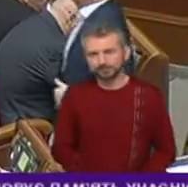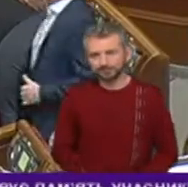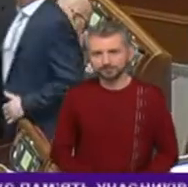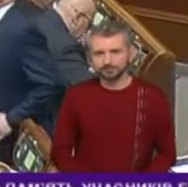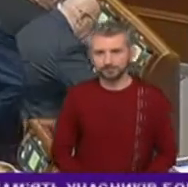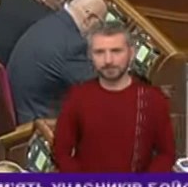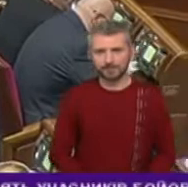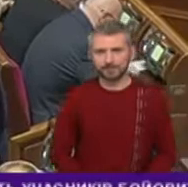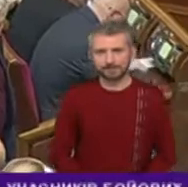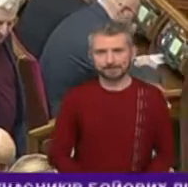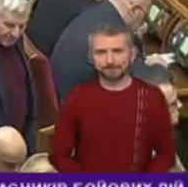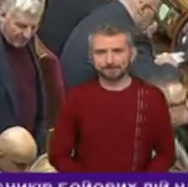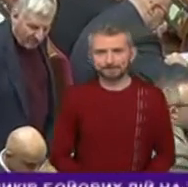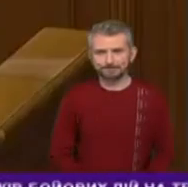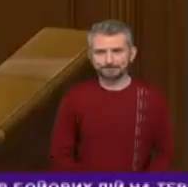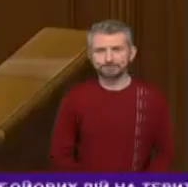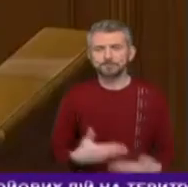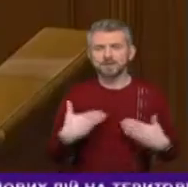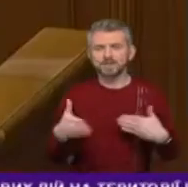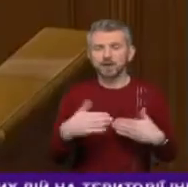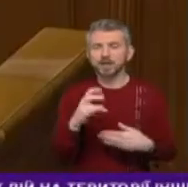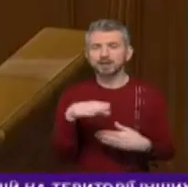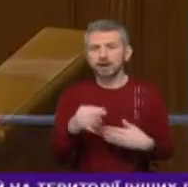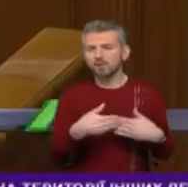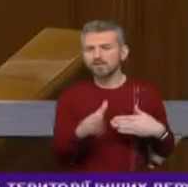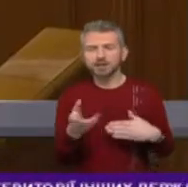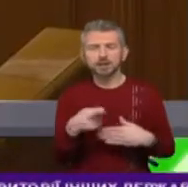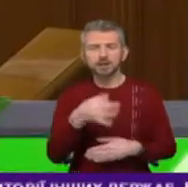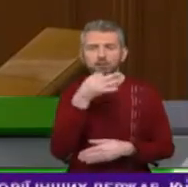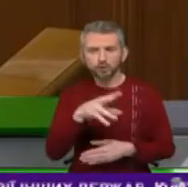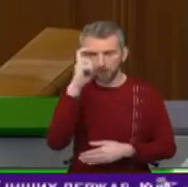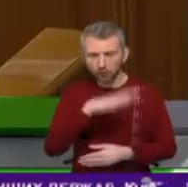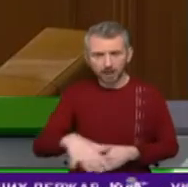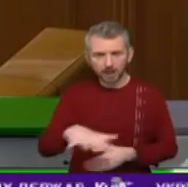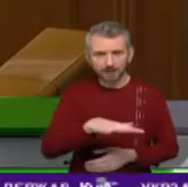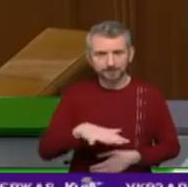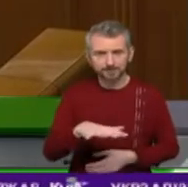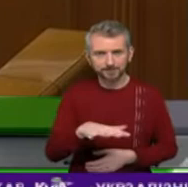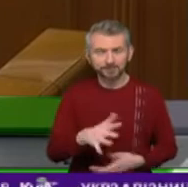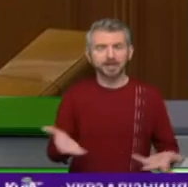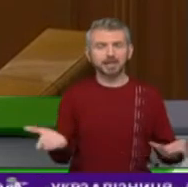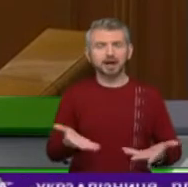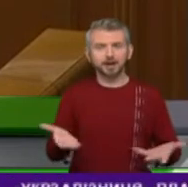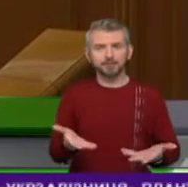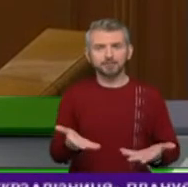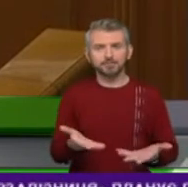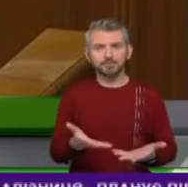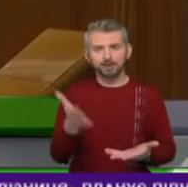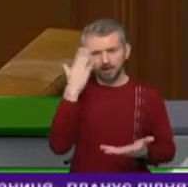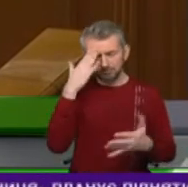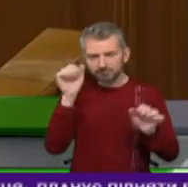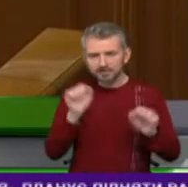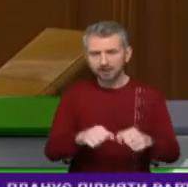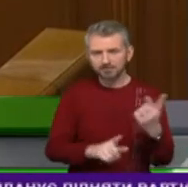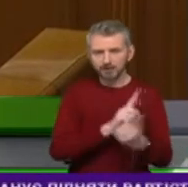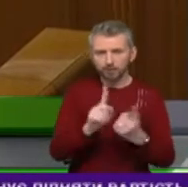альянсу. Двері НАТО відкриті для будь-якої країни, яка здатна